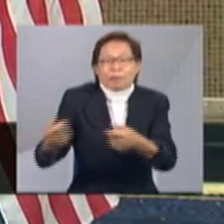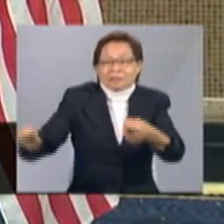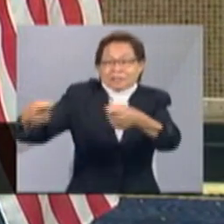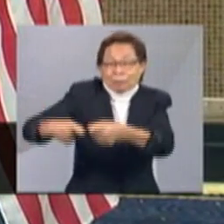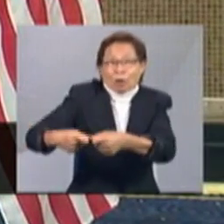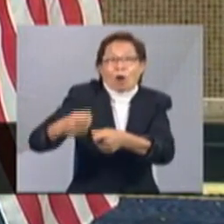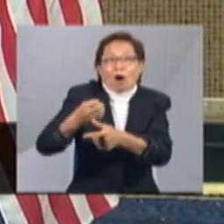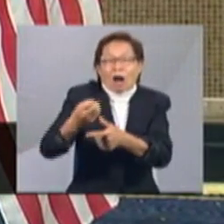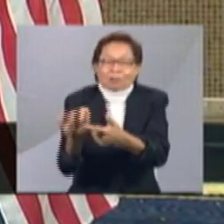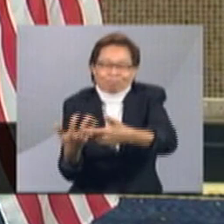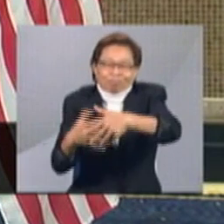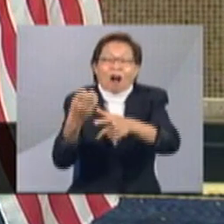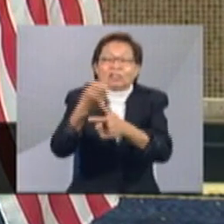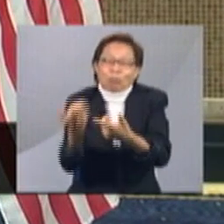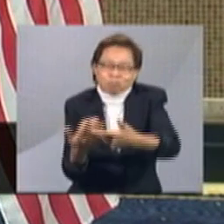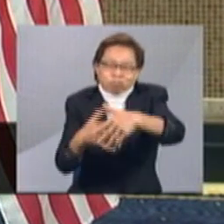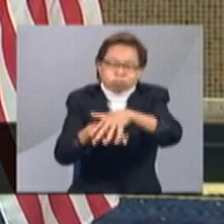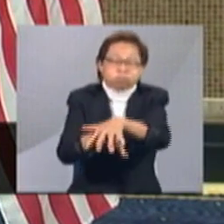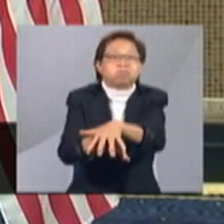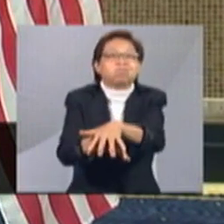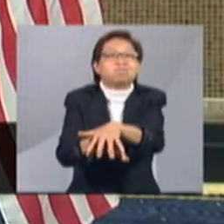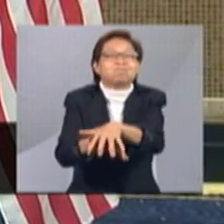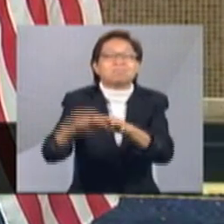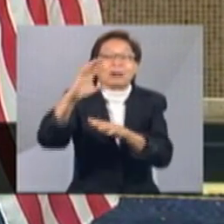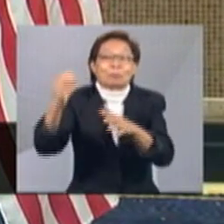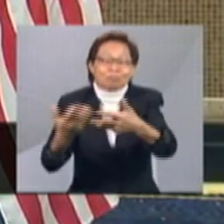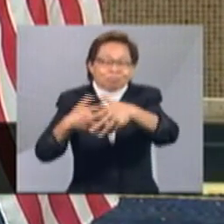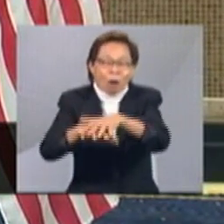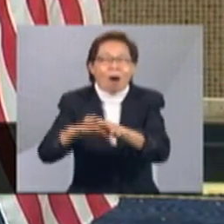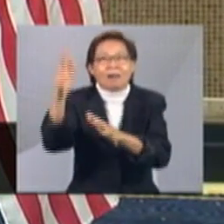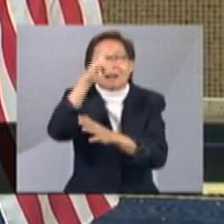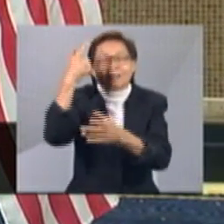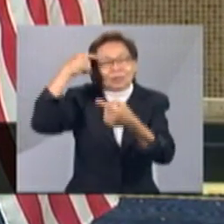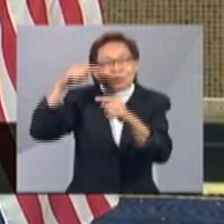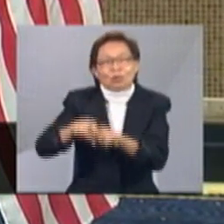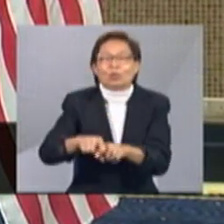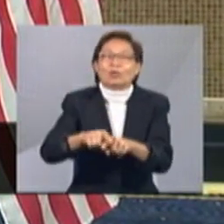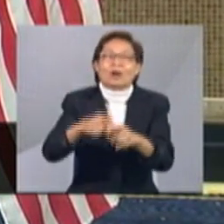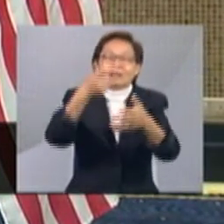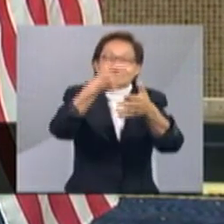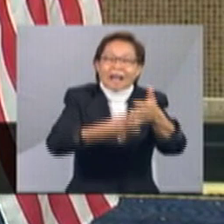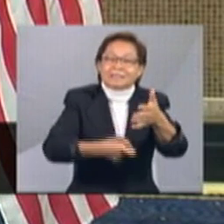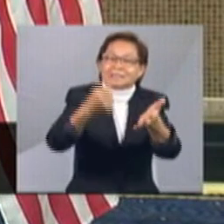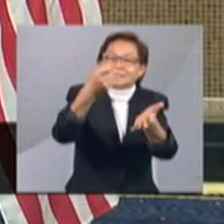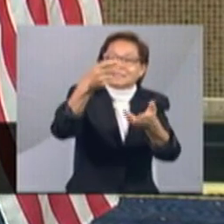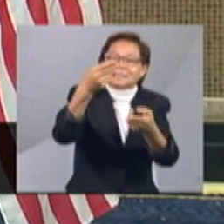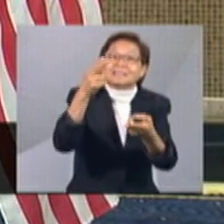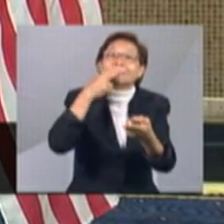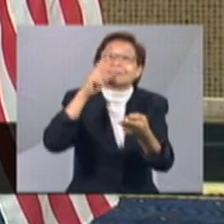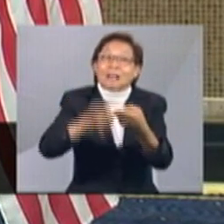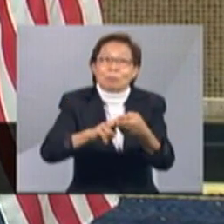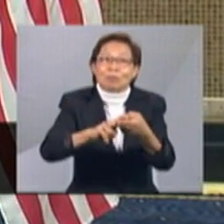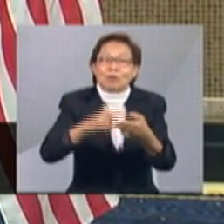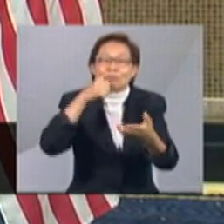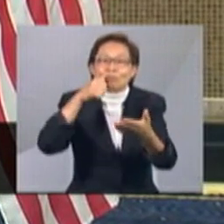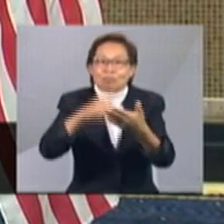pemerolehan ataupun merger and acquisition, kerajaan bersetuju memberikan pengecualian duty stamp ke atas surat